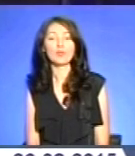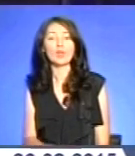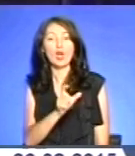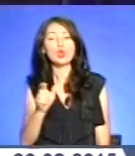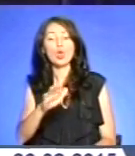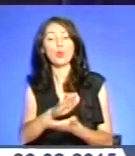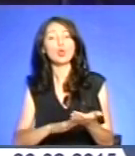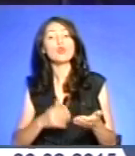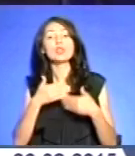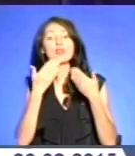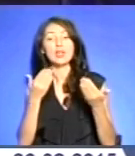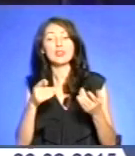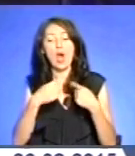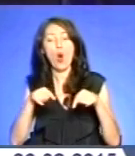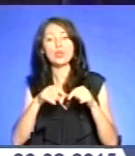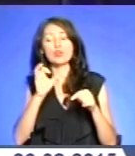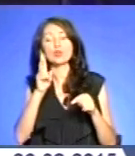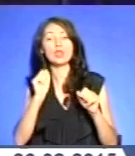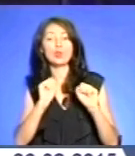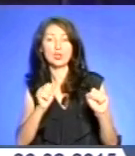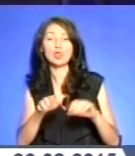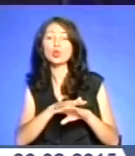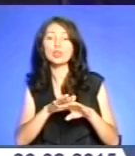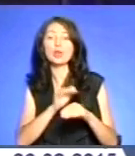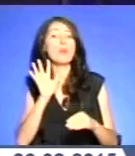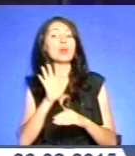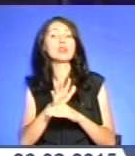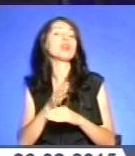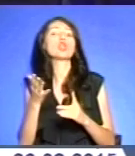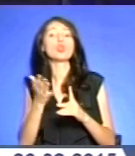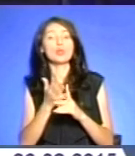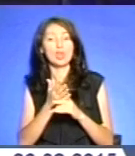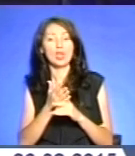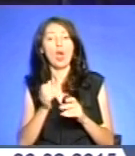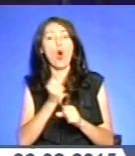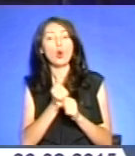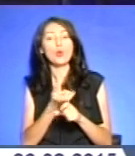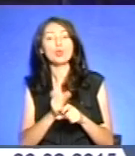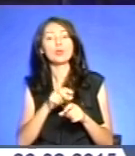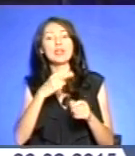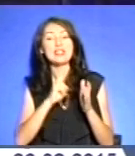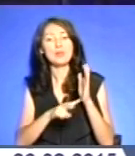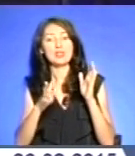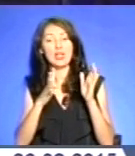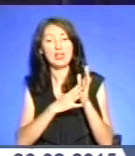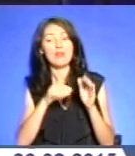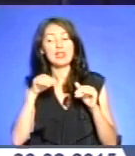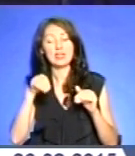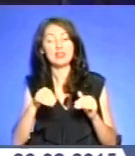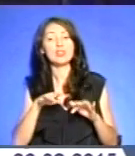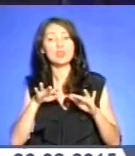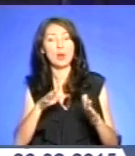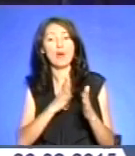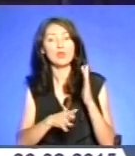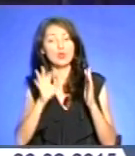Люди продовжують звертатися до органів соціального захисту населення за призначенням субсидій. У роботі понад 79 тисяч справ,